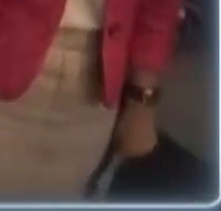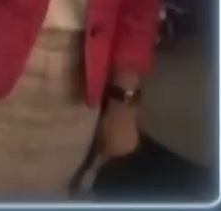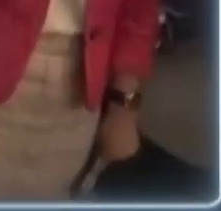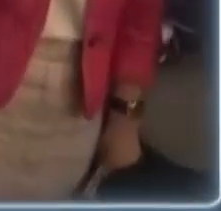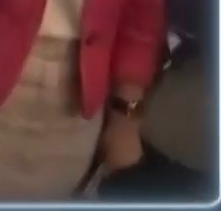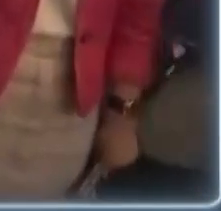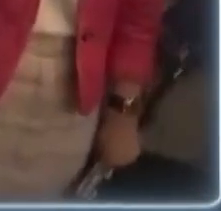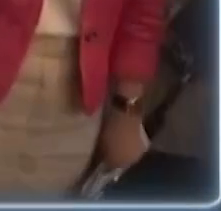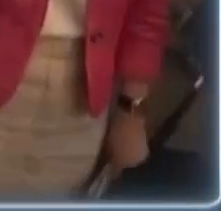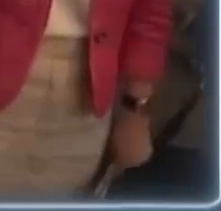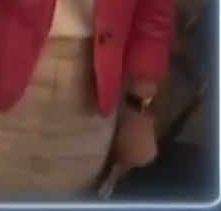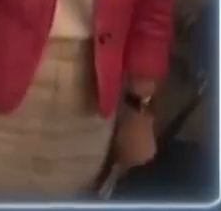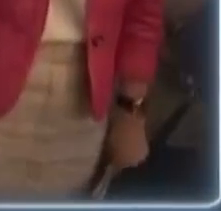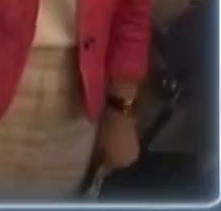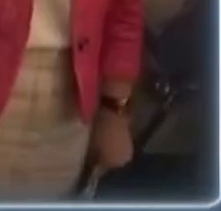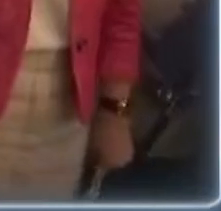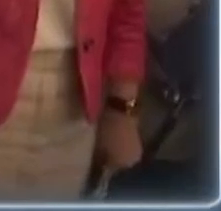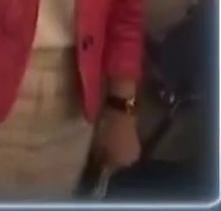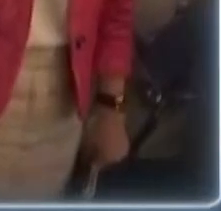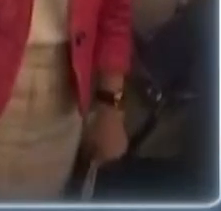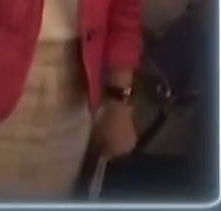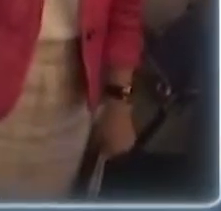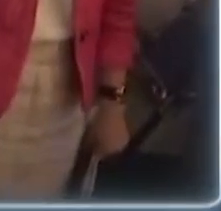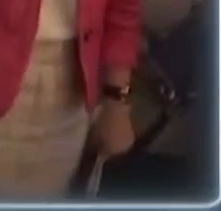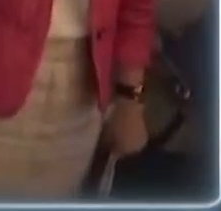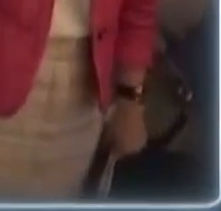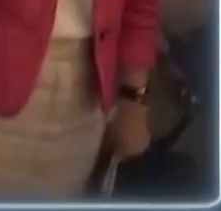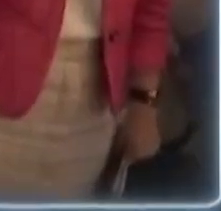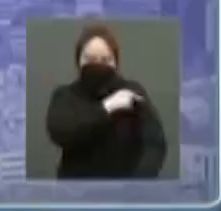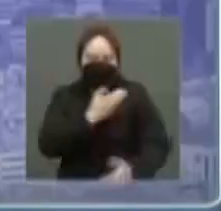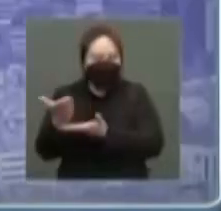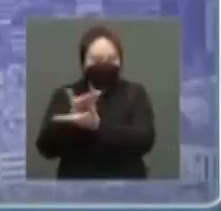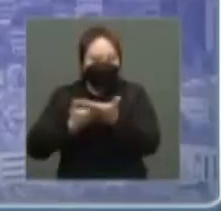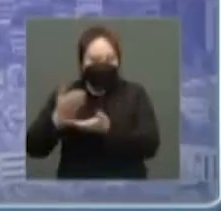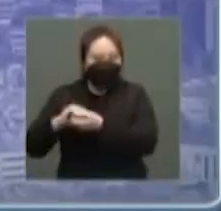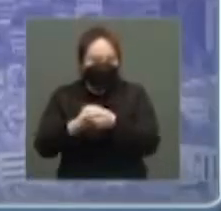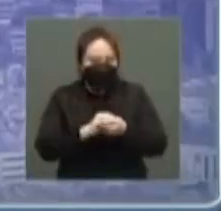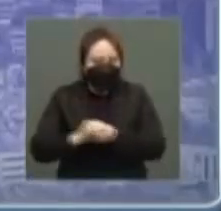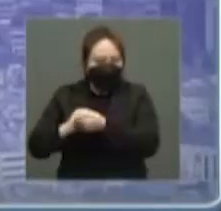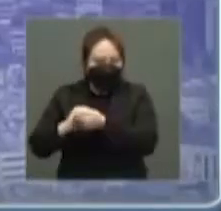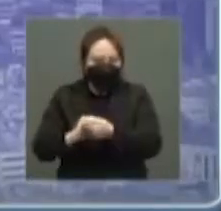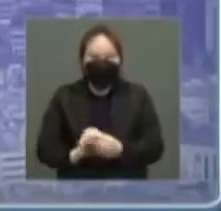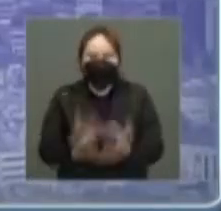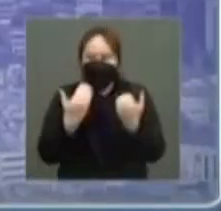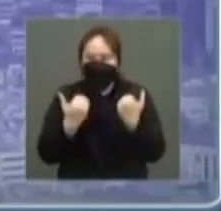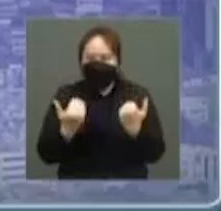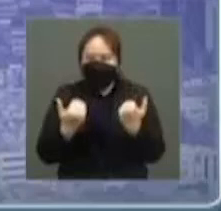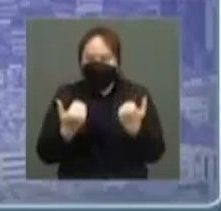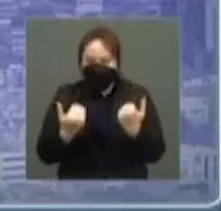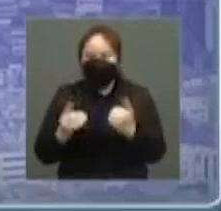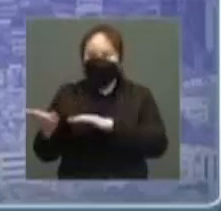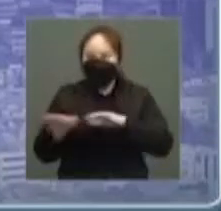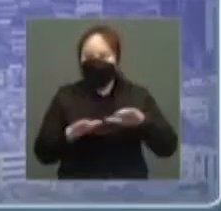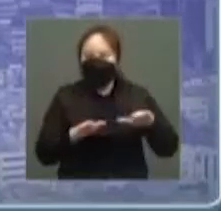บอกนะคะบอกว่าผมเนี่ยรับทราบนะจ๊ะบอกแบบนี้ขอให้ทำงานด้วยกันอย่างสงบทั้งหมดเป็นความรับผิดชอบของหัวหน้า